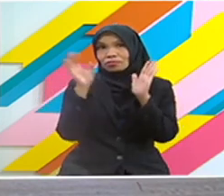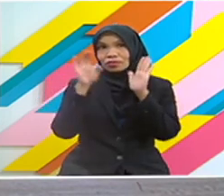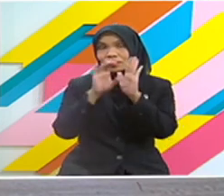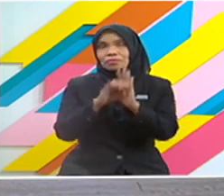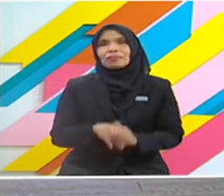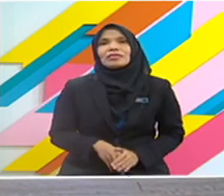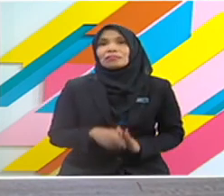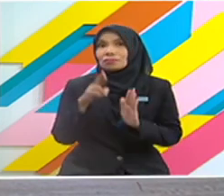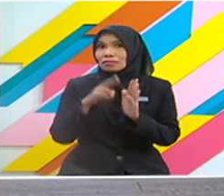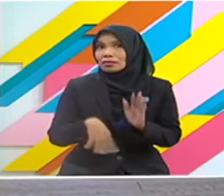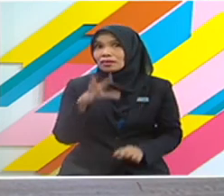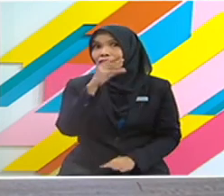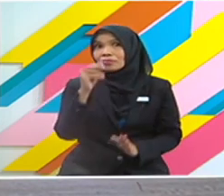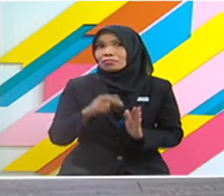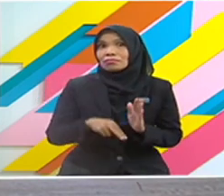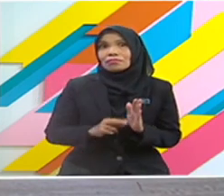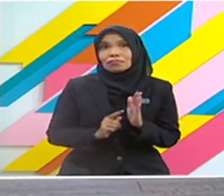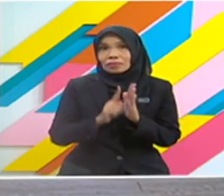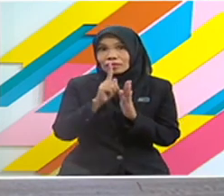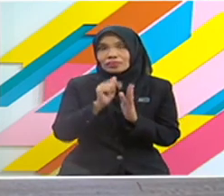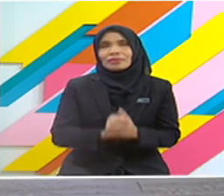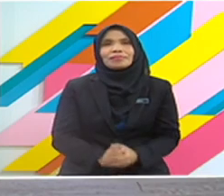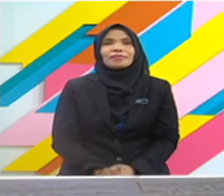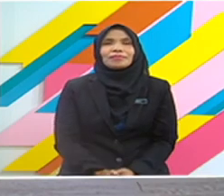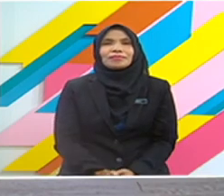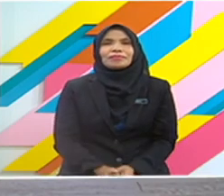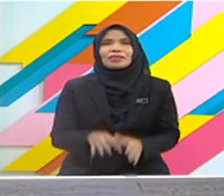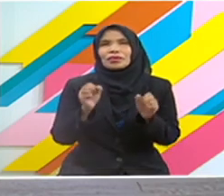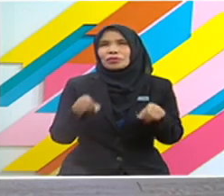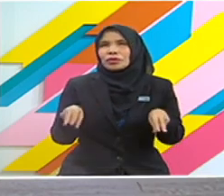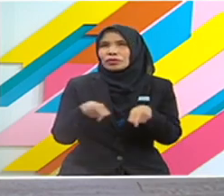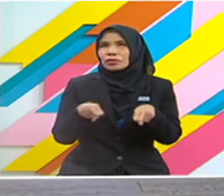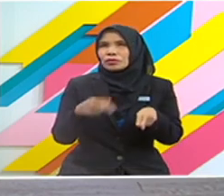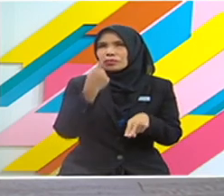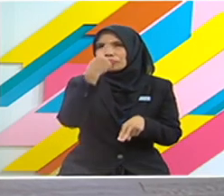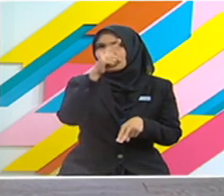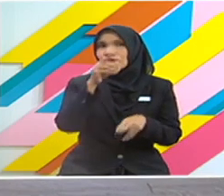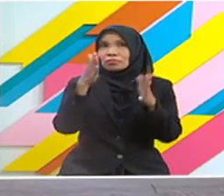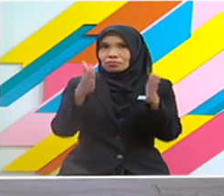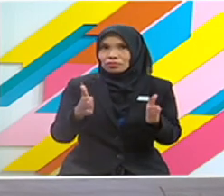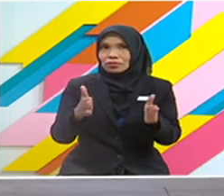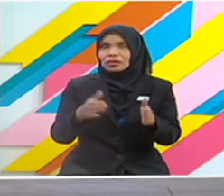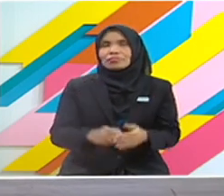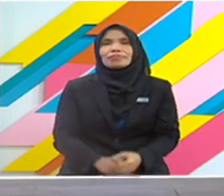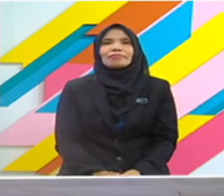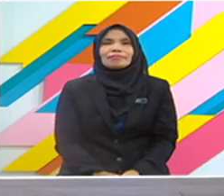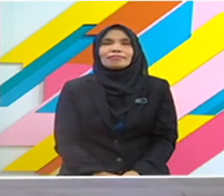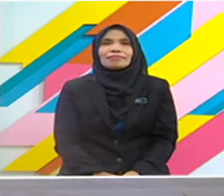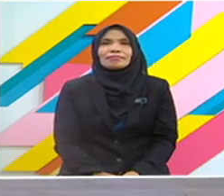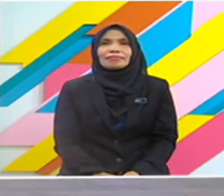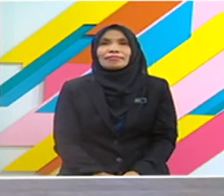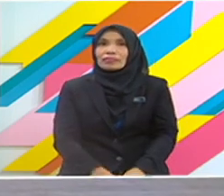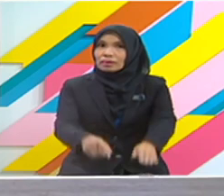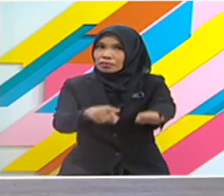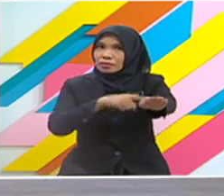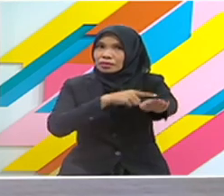juga tinggi. Okay. Kita boleh ukur untuk ketinggian manusia. Manakala panjang